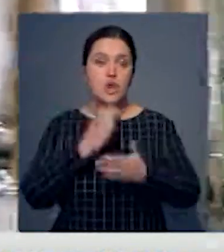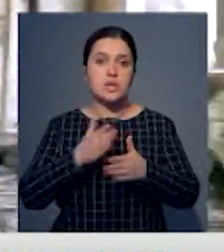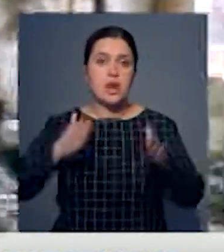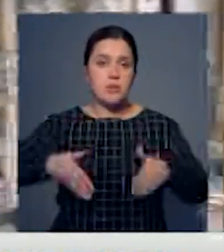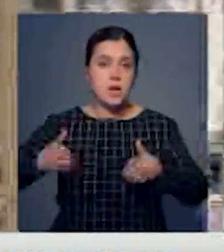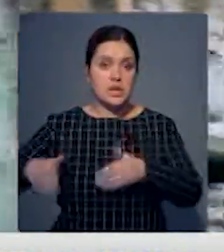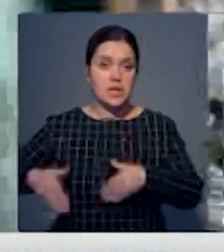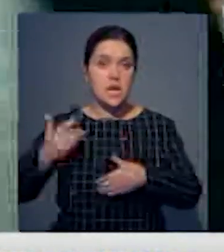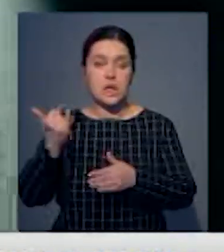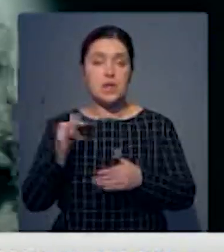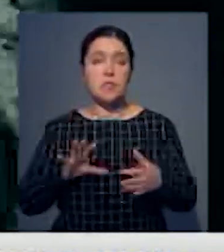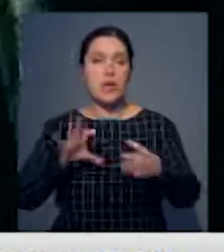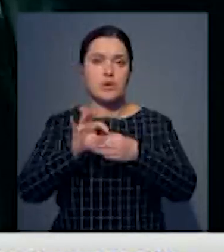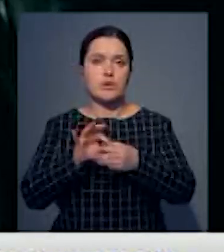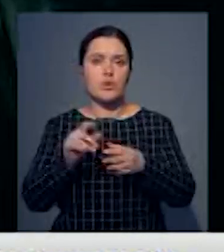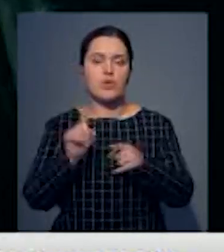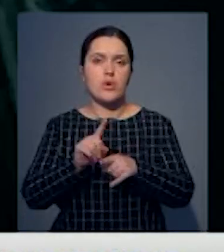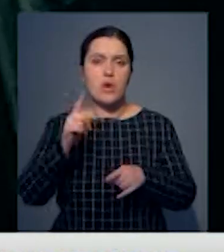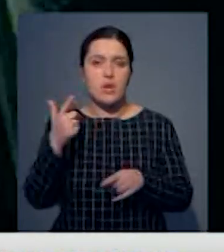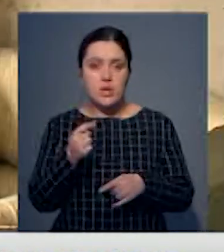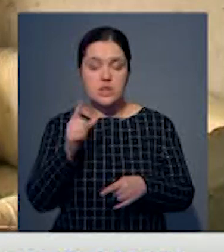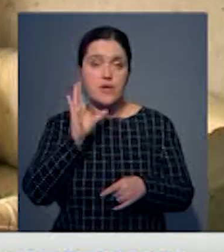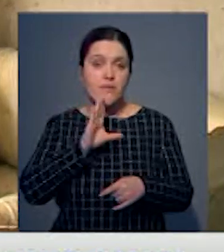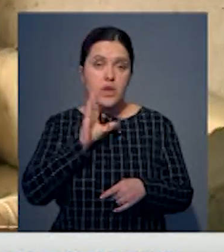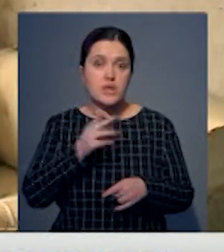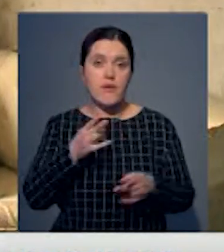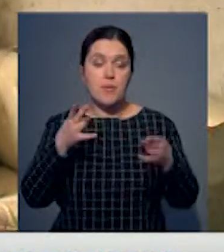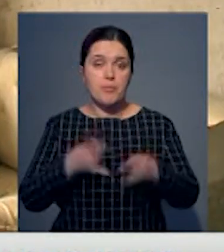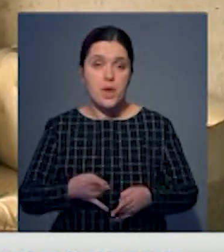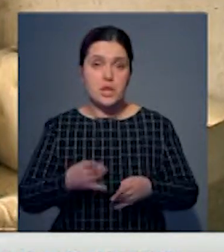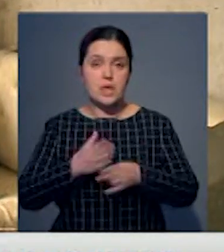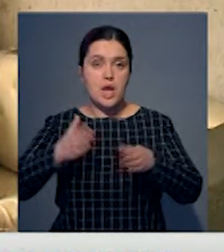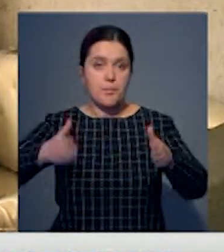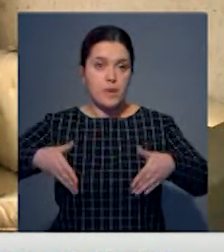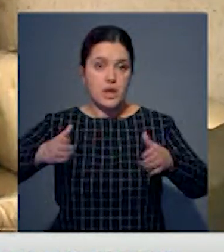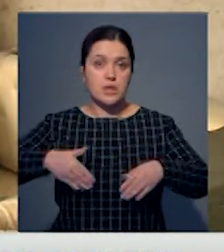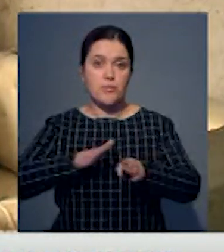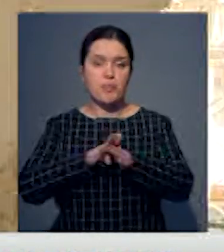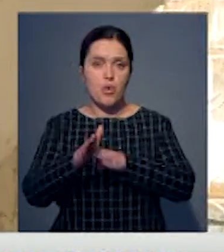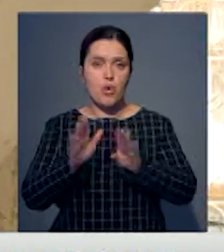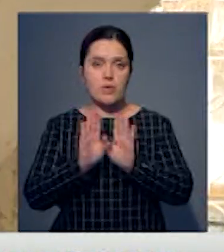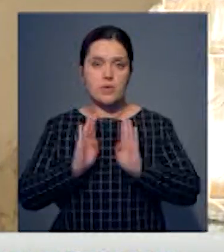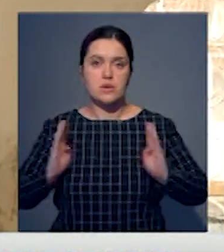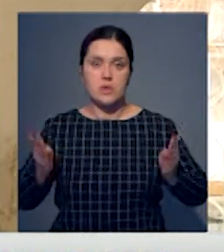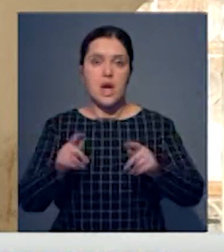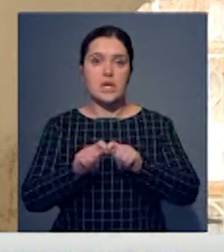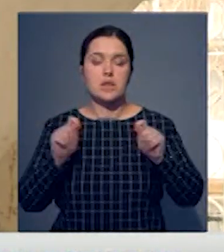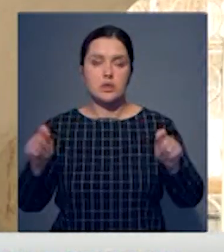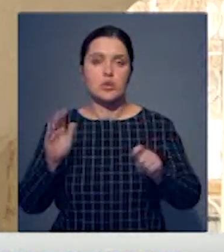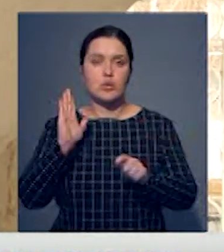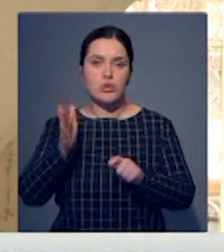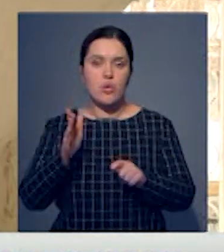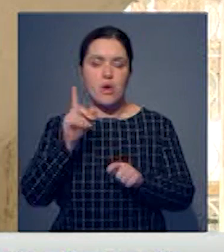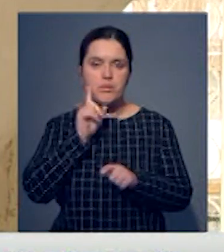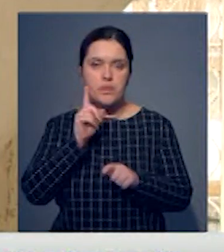уцелевших подъездов. Им подключили все необходимые коммуникации, а 2 пострадавших от взрыва подъезда полностью ограждены. Открыт только